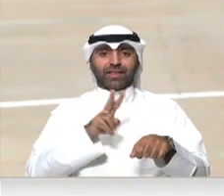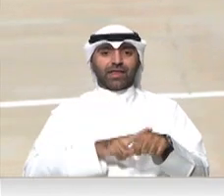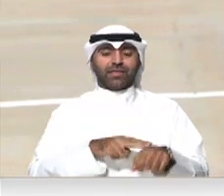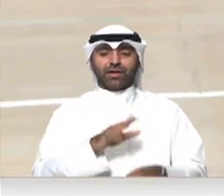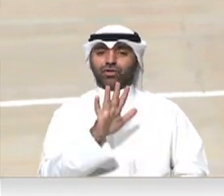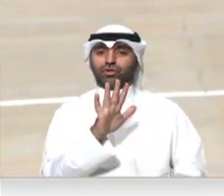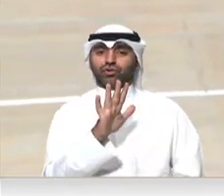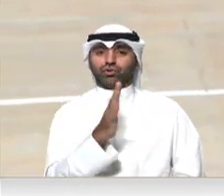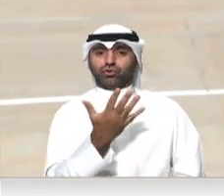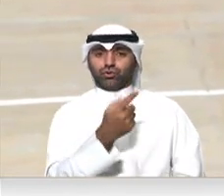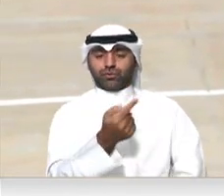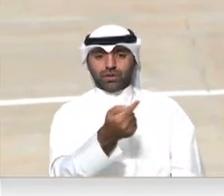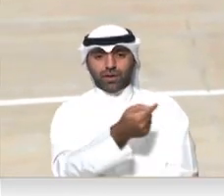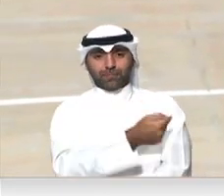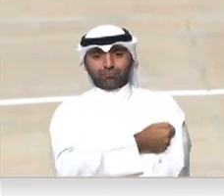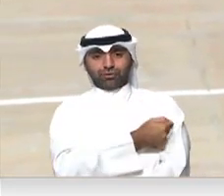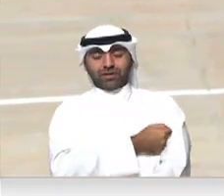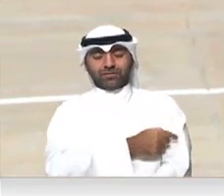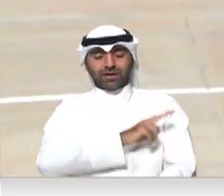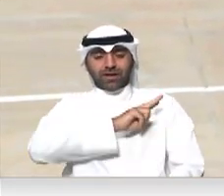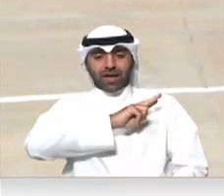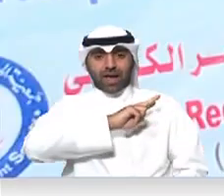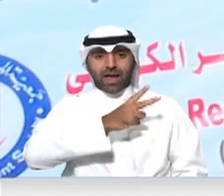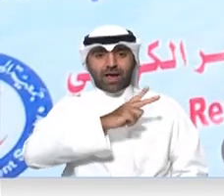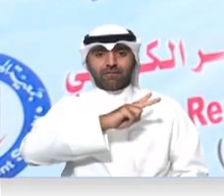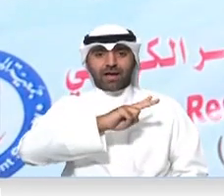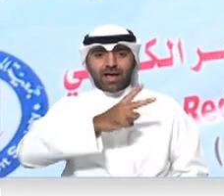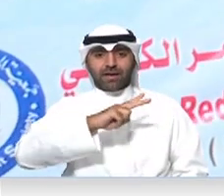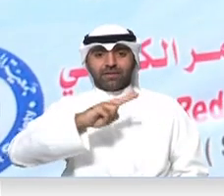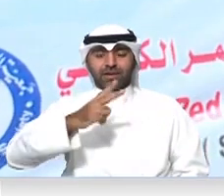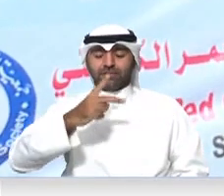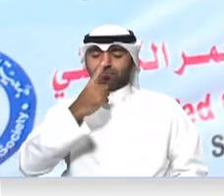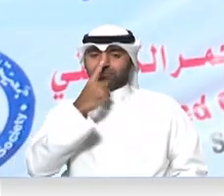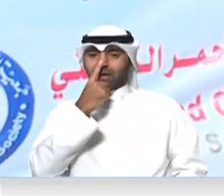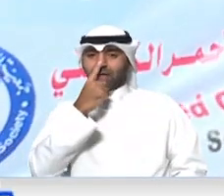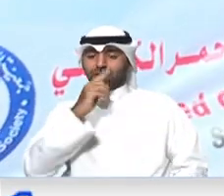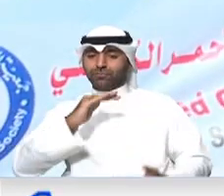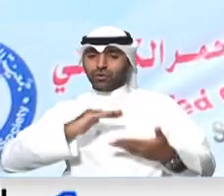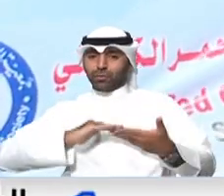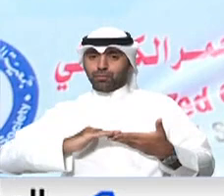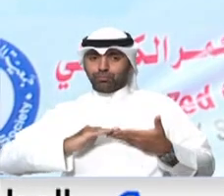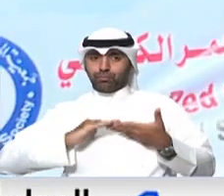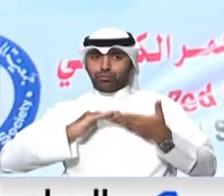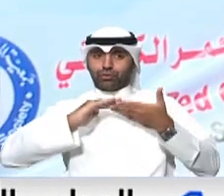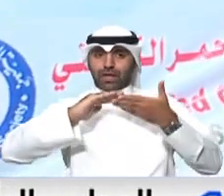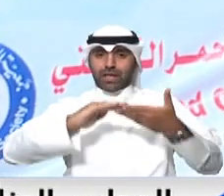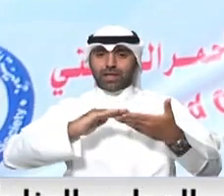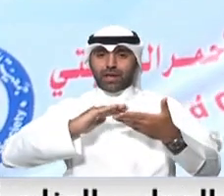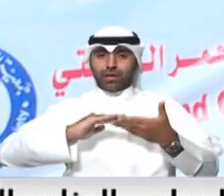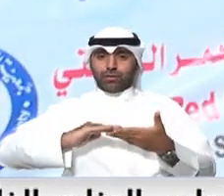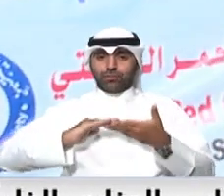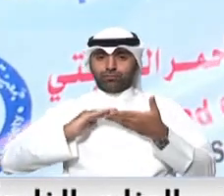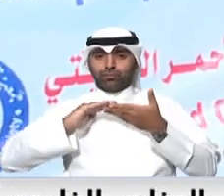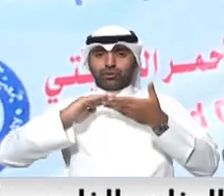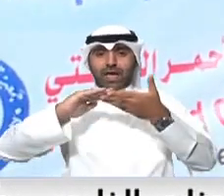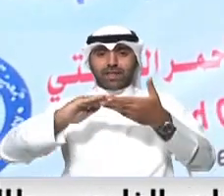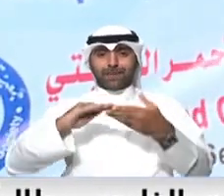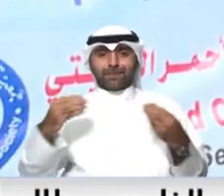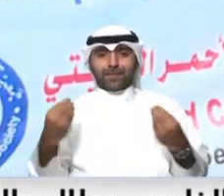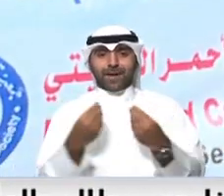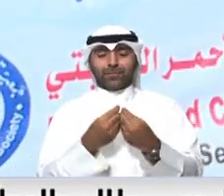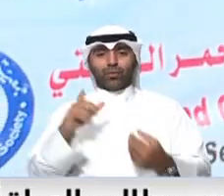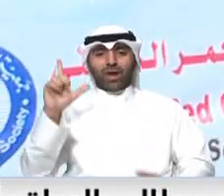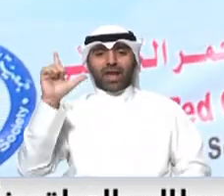منها بالعيش الكريم. طبعا اليوم طائرتنا بعشرة طن محملة بالسرائر الطبية